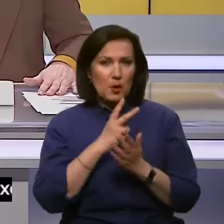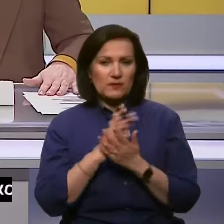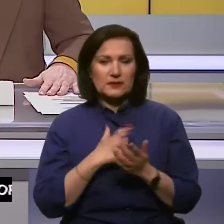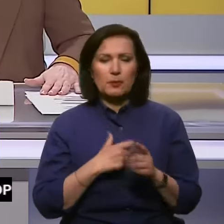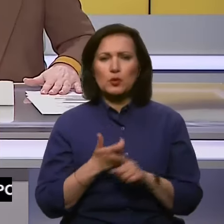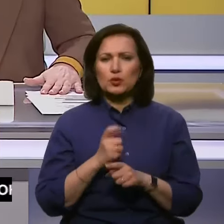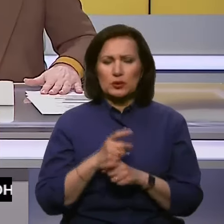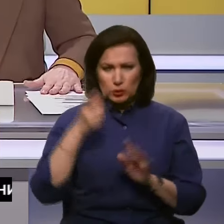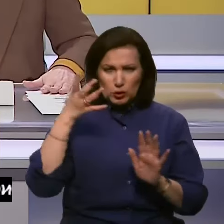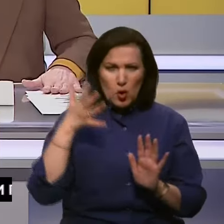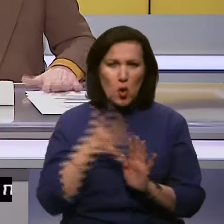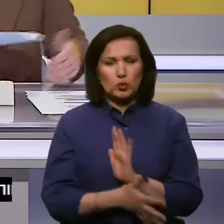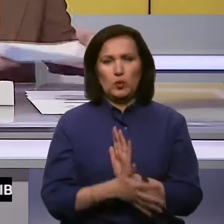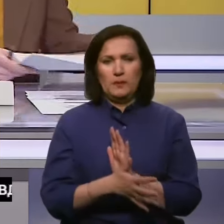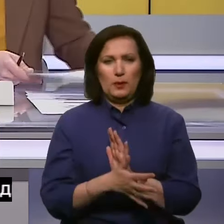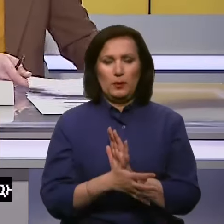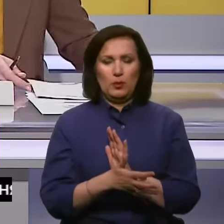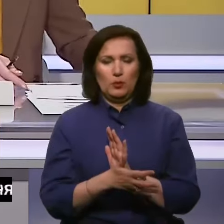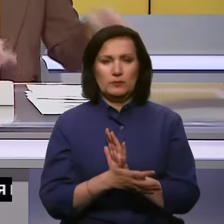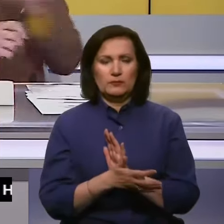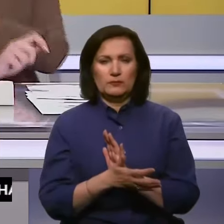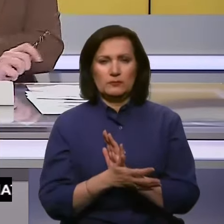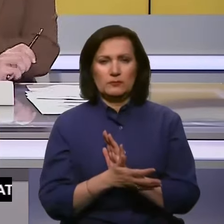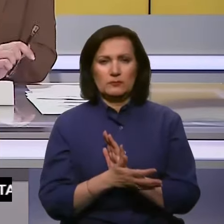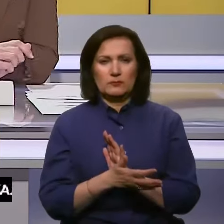себе як дуже зрозуміло з точки зору